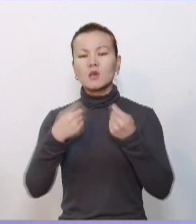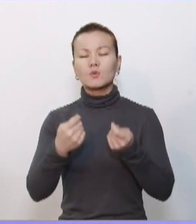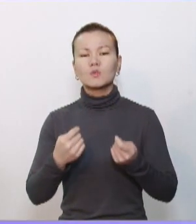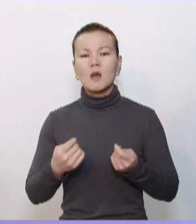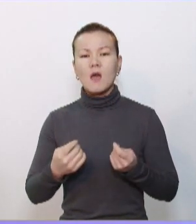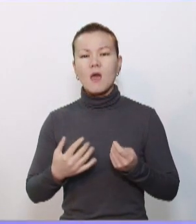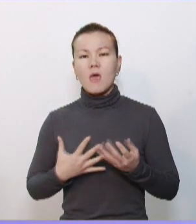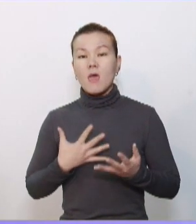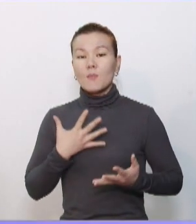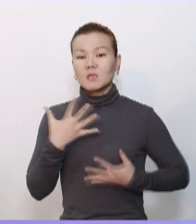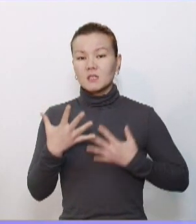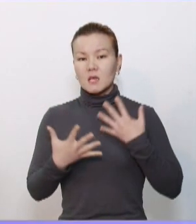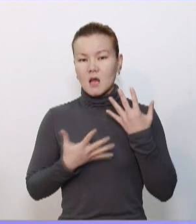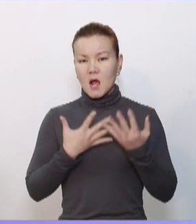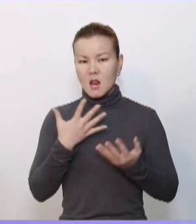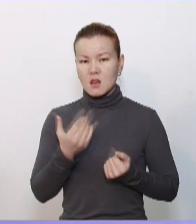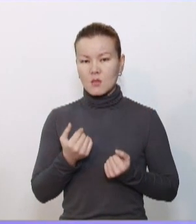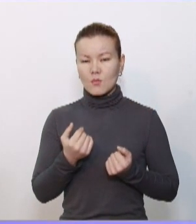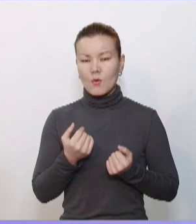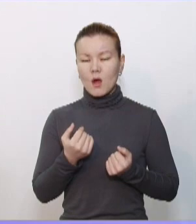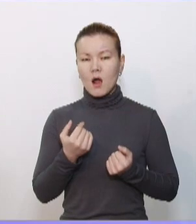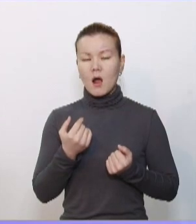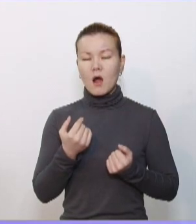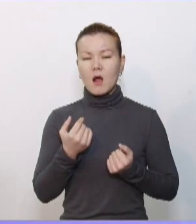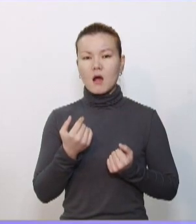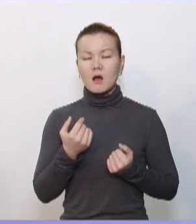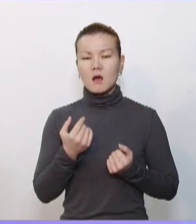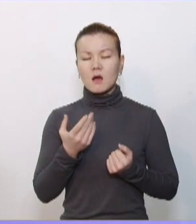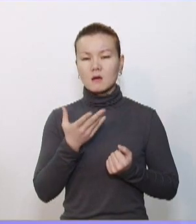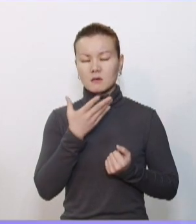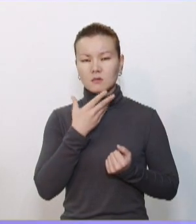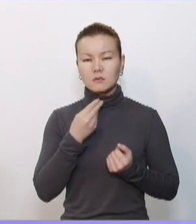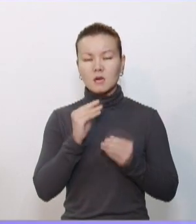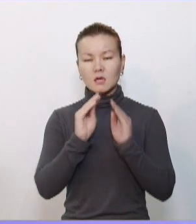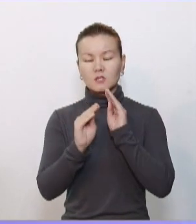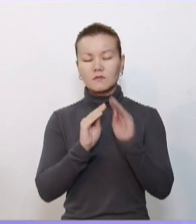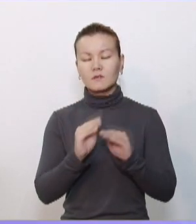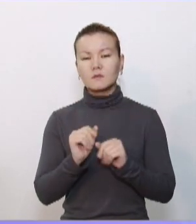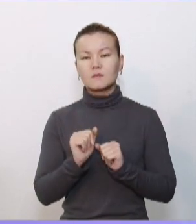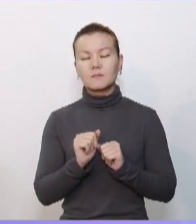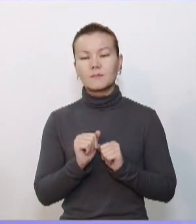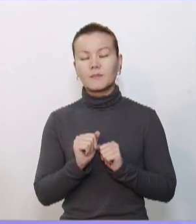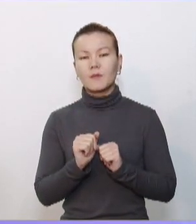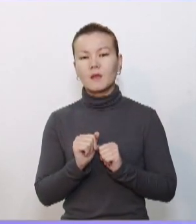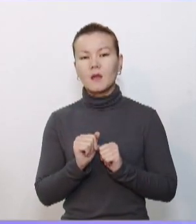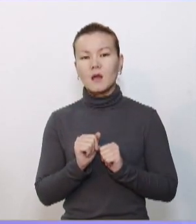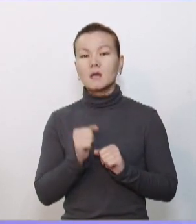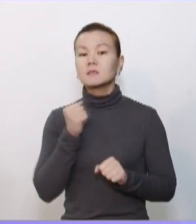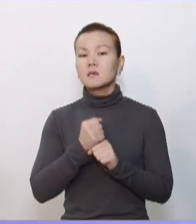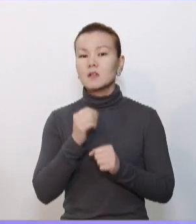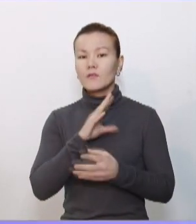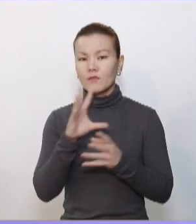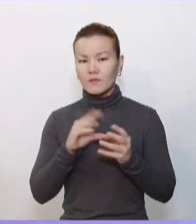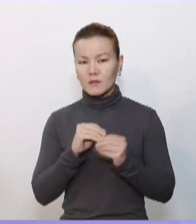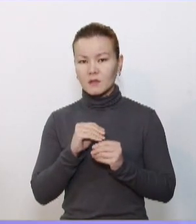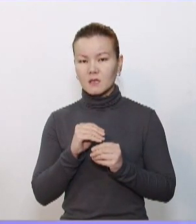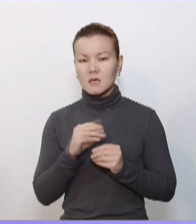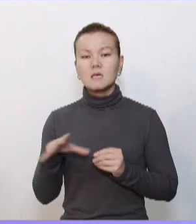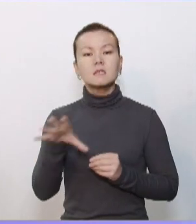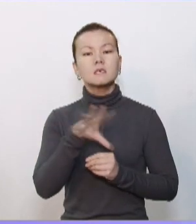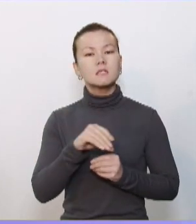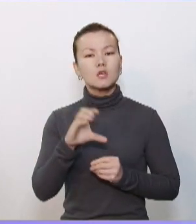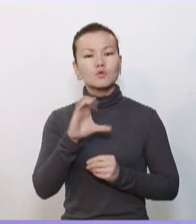эмоциональную окраску нашей речи. Сделаем вывод. Все